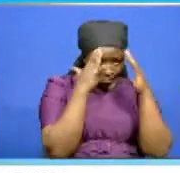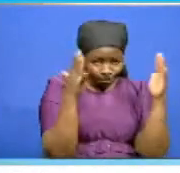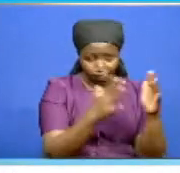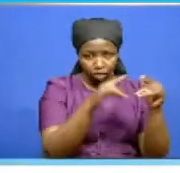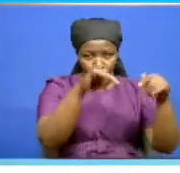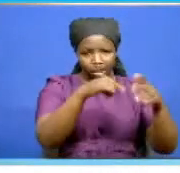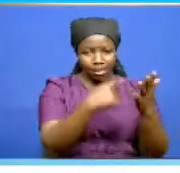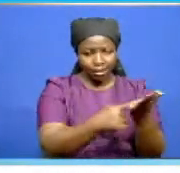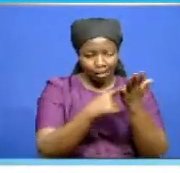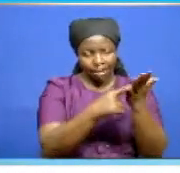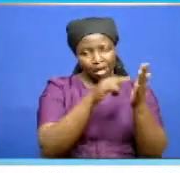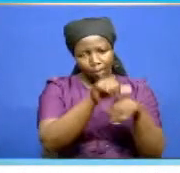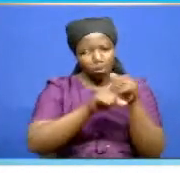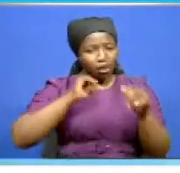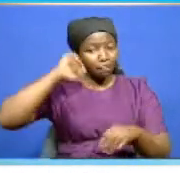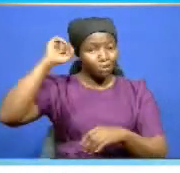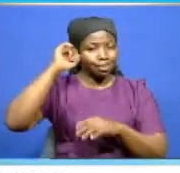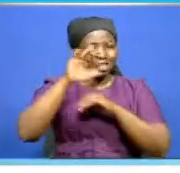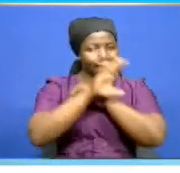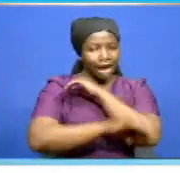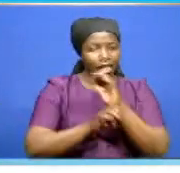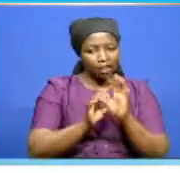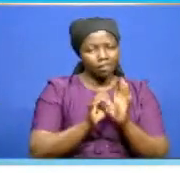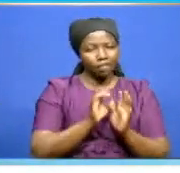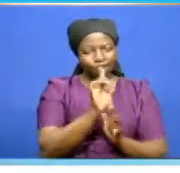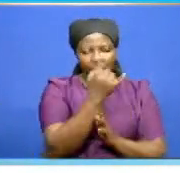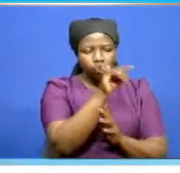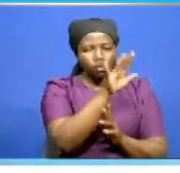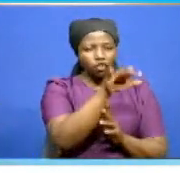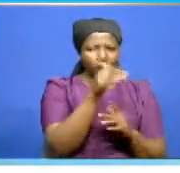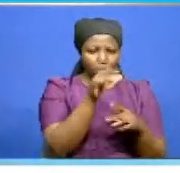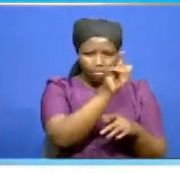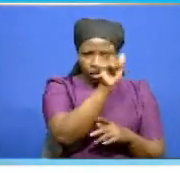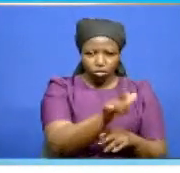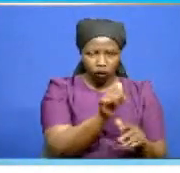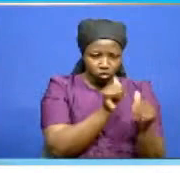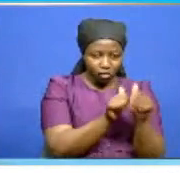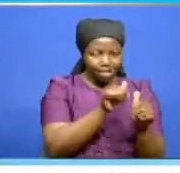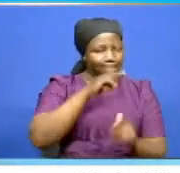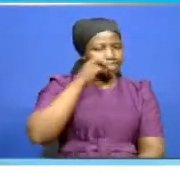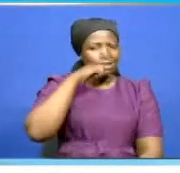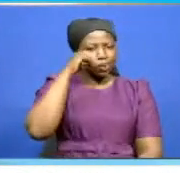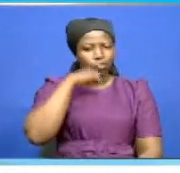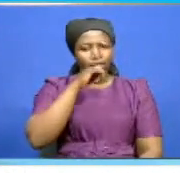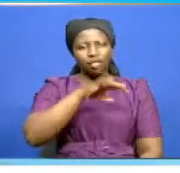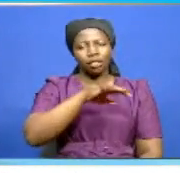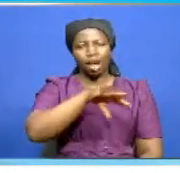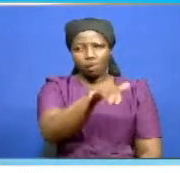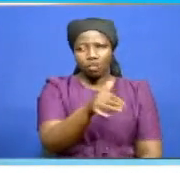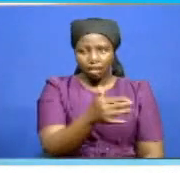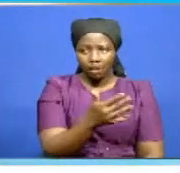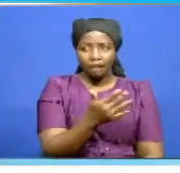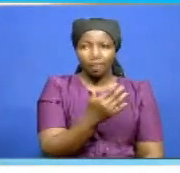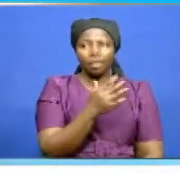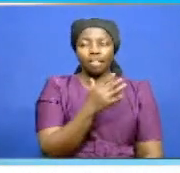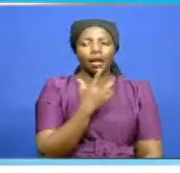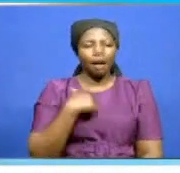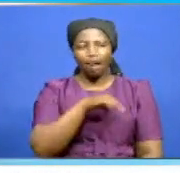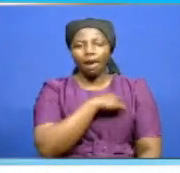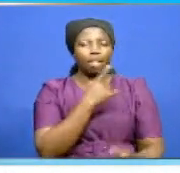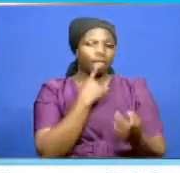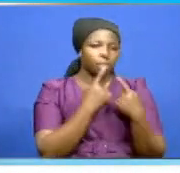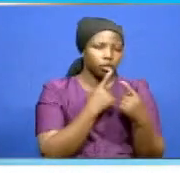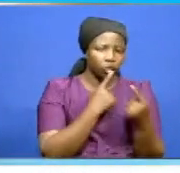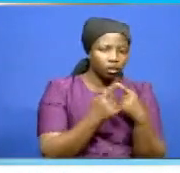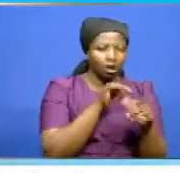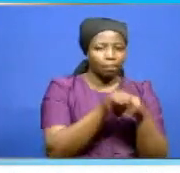hii ya leo, mustakabali wa siasa hapa nchini. Kwanza unatoka eneo la Kitui, kule kaunti ya Kitui, na tumekuwa tukizungumzia vilevile kuhusiana